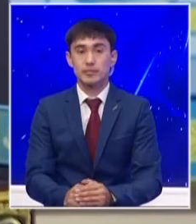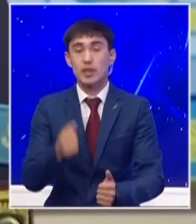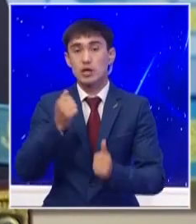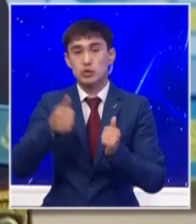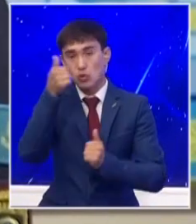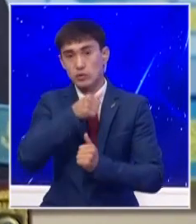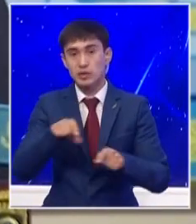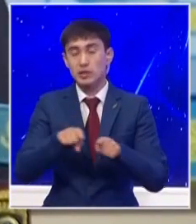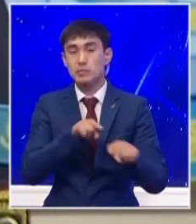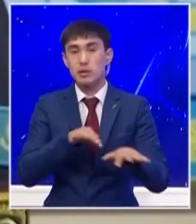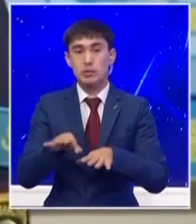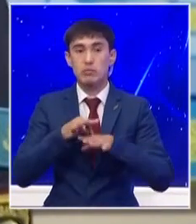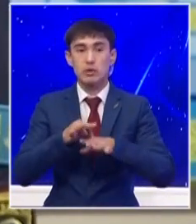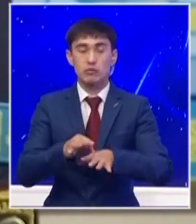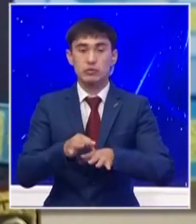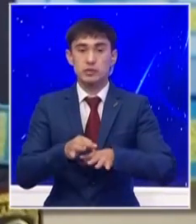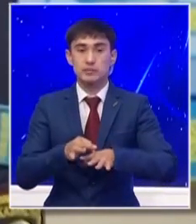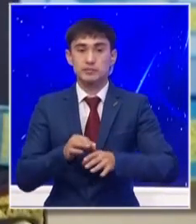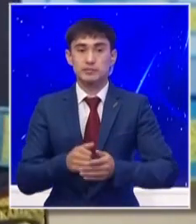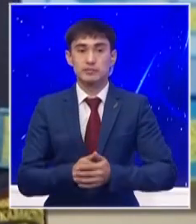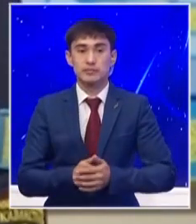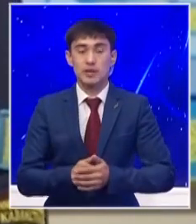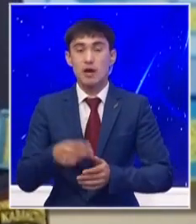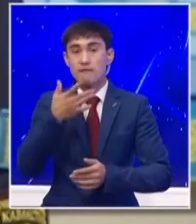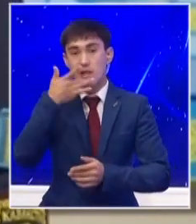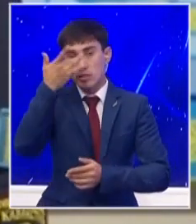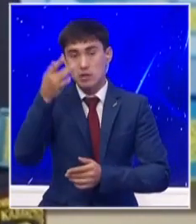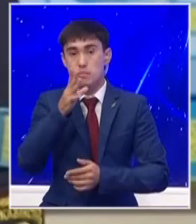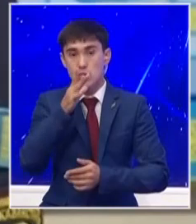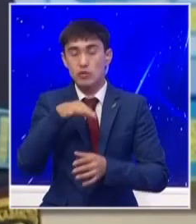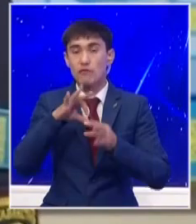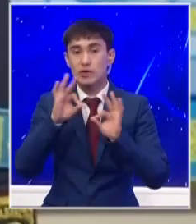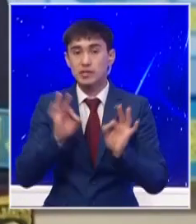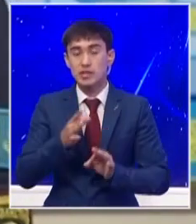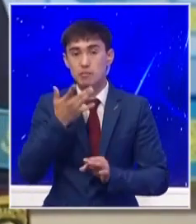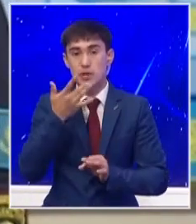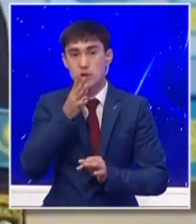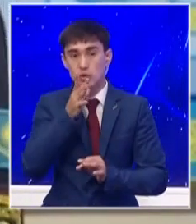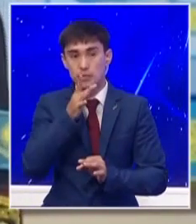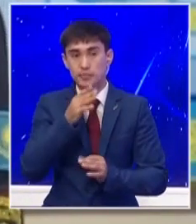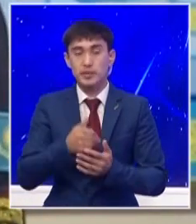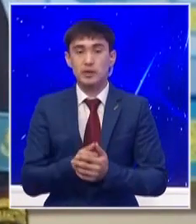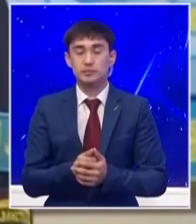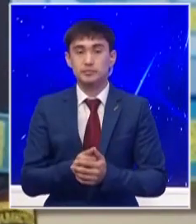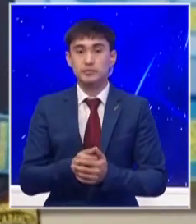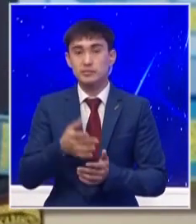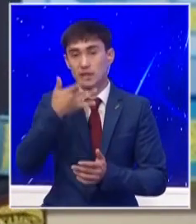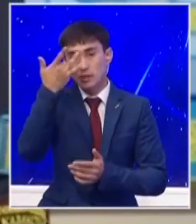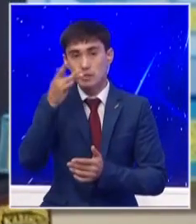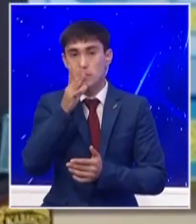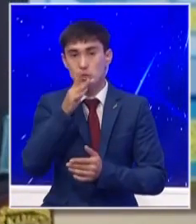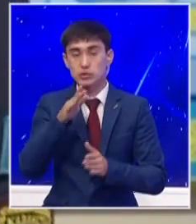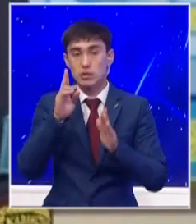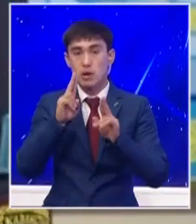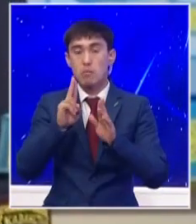Ежегодно такие мероприятия у нас проводятся в летний период, в осенний период. В летний период по соблюдению